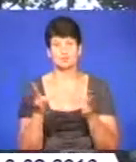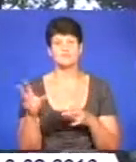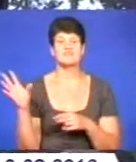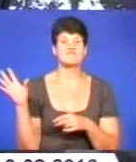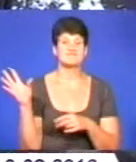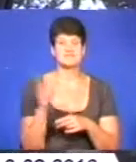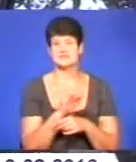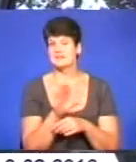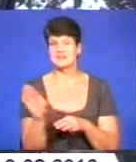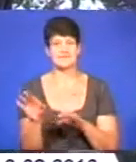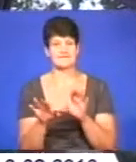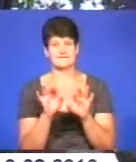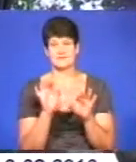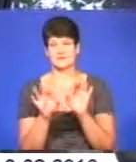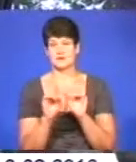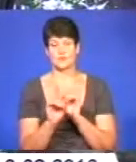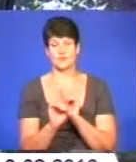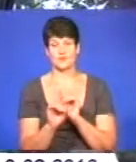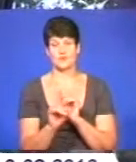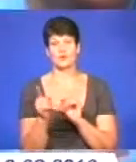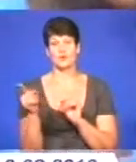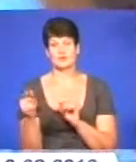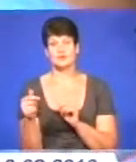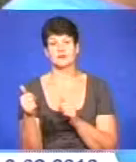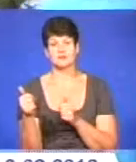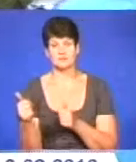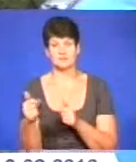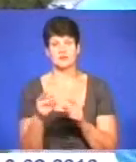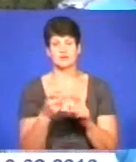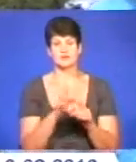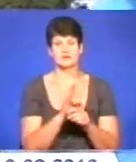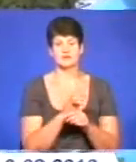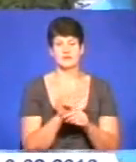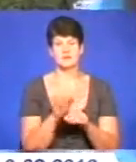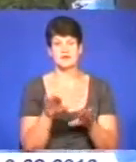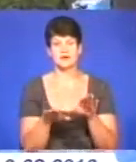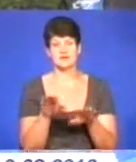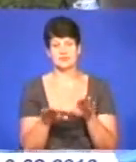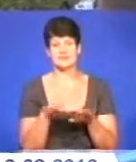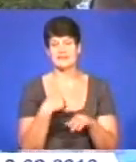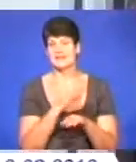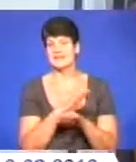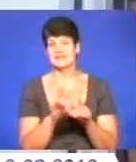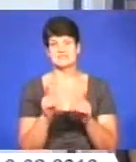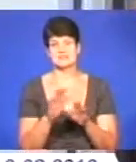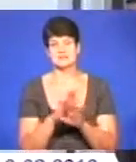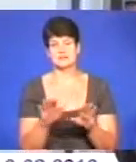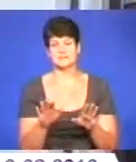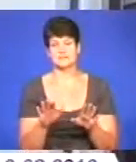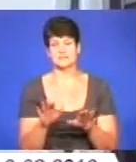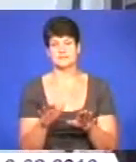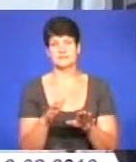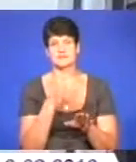не вибірково. Одним людям – да, а другим – ні. Перегруз із-за того, як вони важать, я не згідний зовсім. Тепловий режим